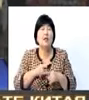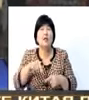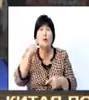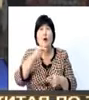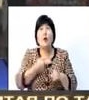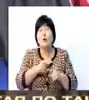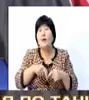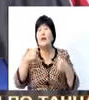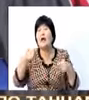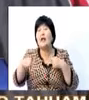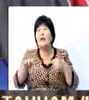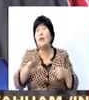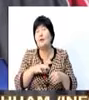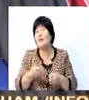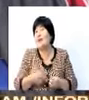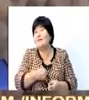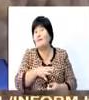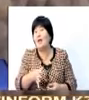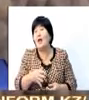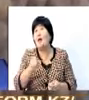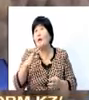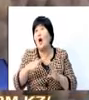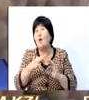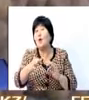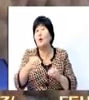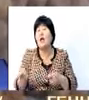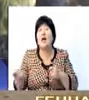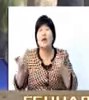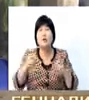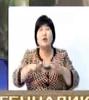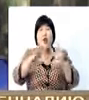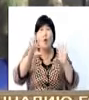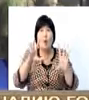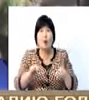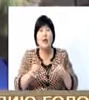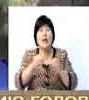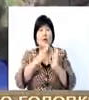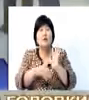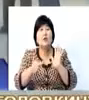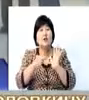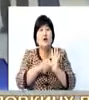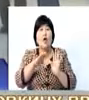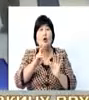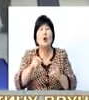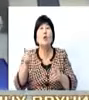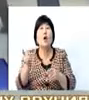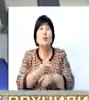годом, поэтому ярмарка была щедрая. 15 аульных округов привезли в общей сложности 96 тонн